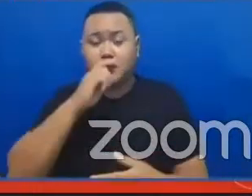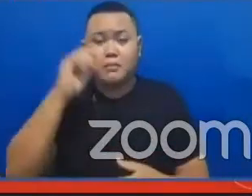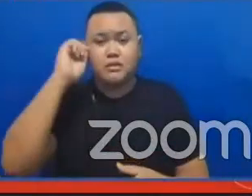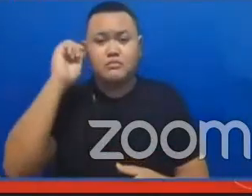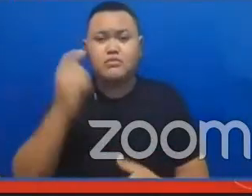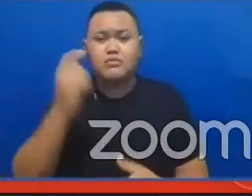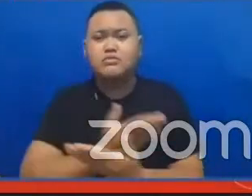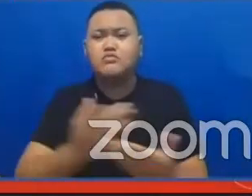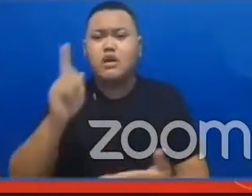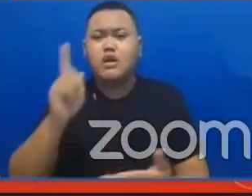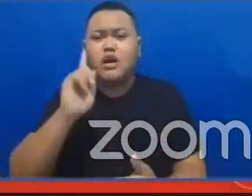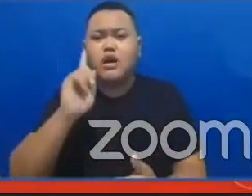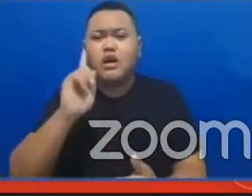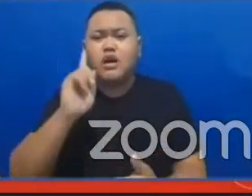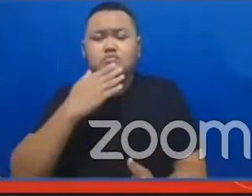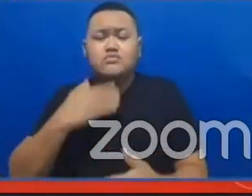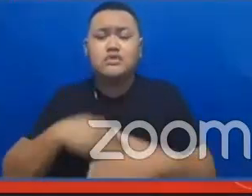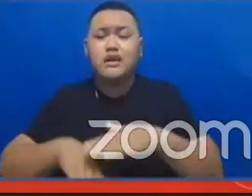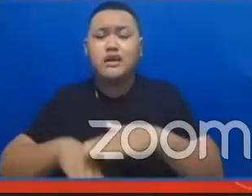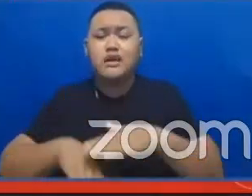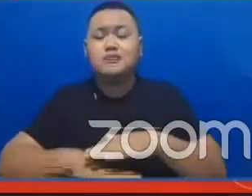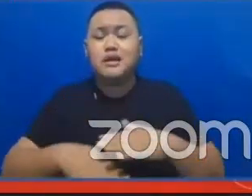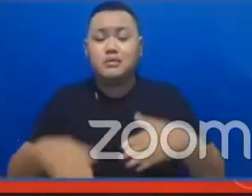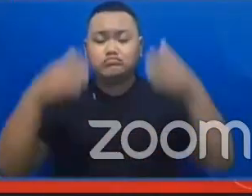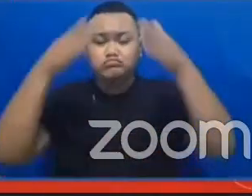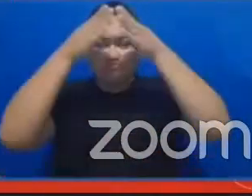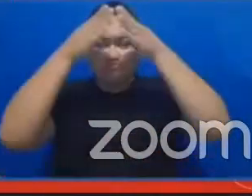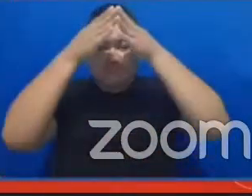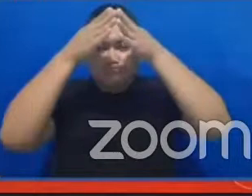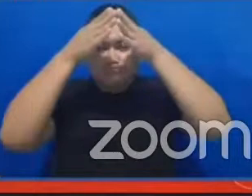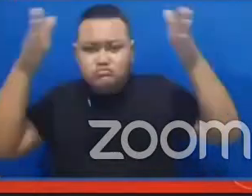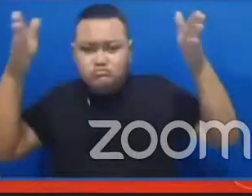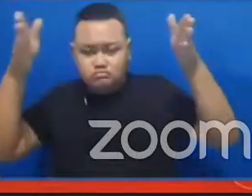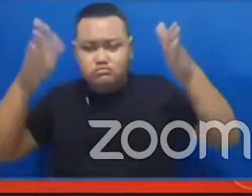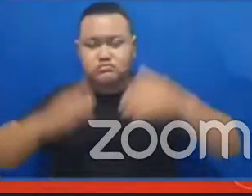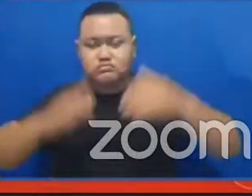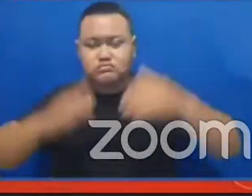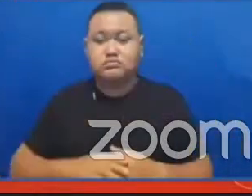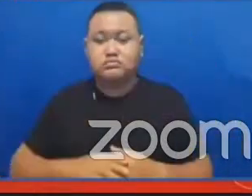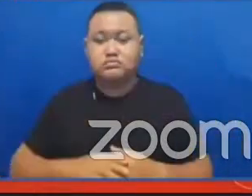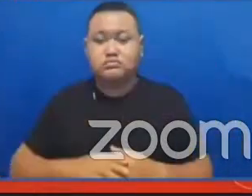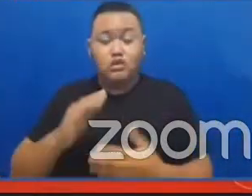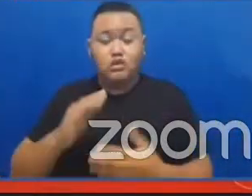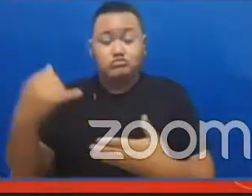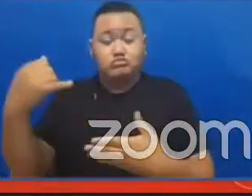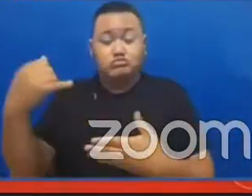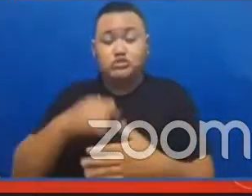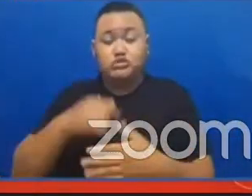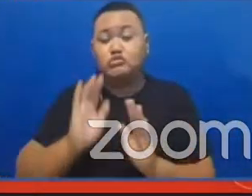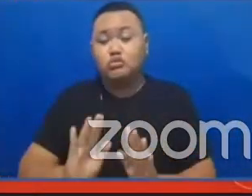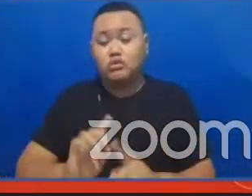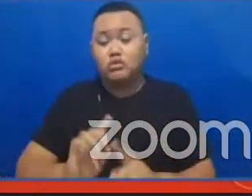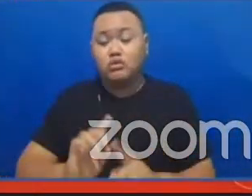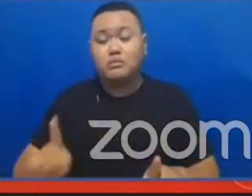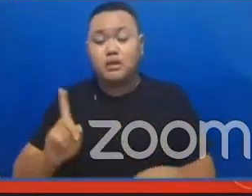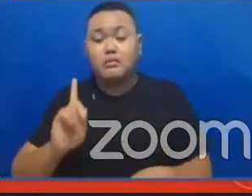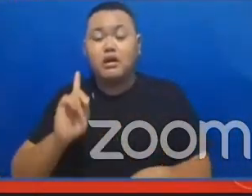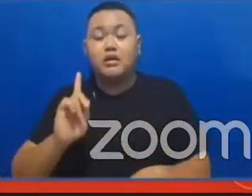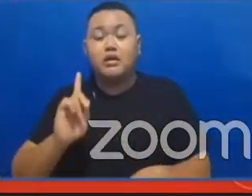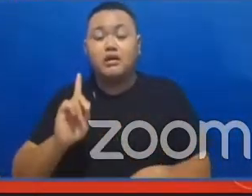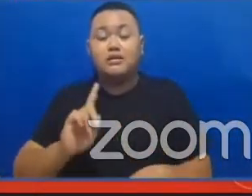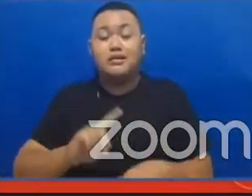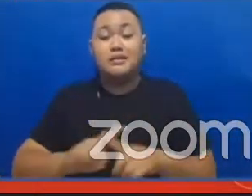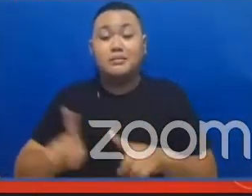adalah open-ended. Jadi tidak hanya sekedar mengisi, tetapi yang tadi urutan-urutannya